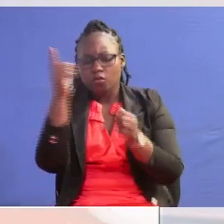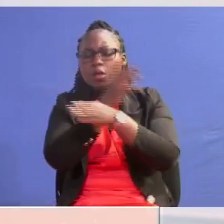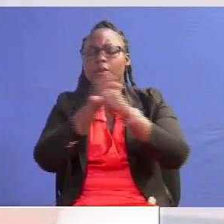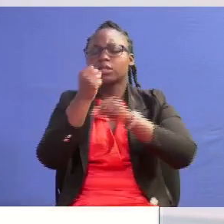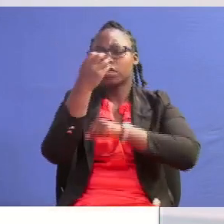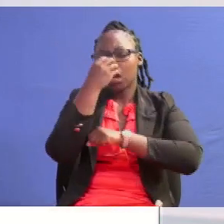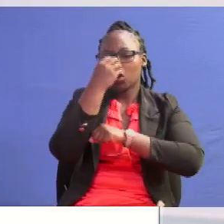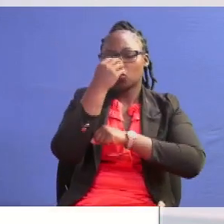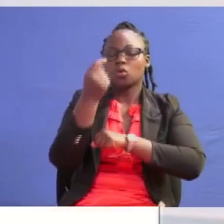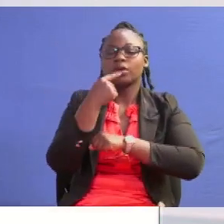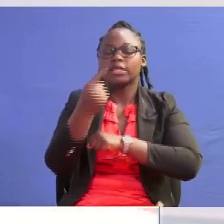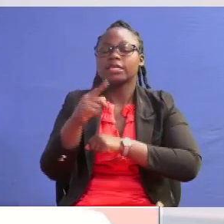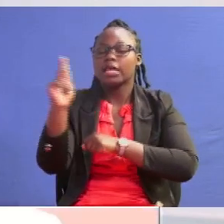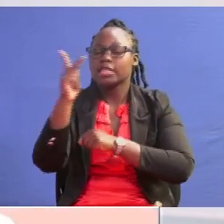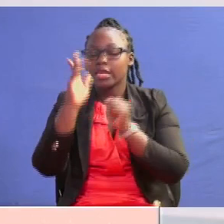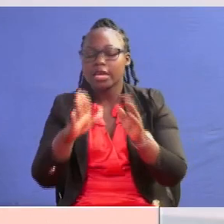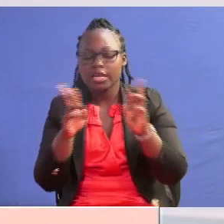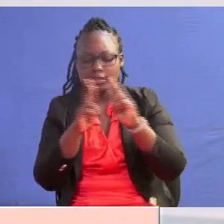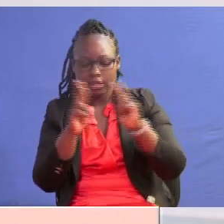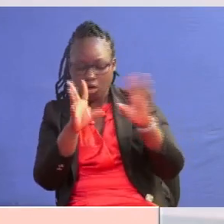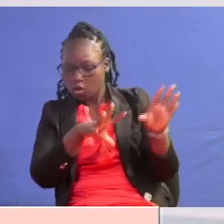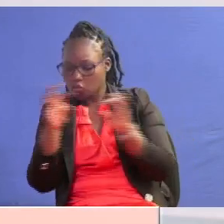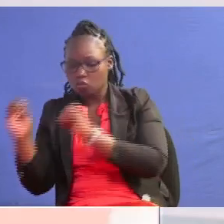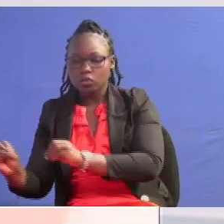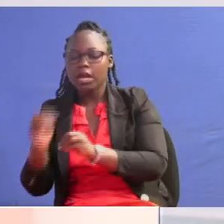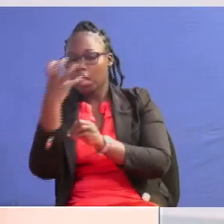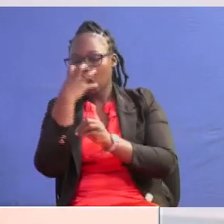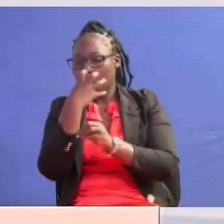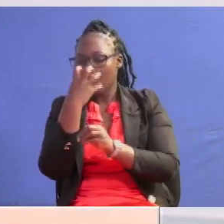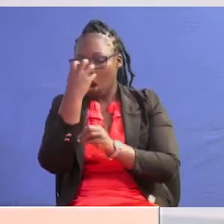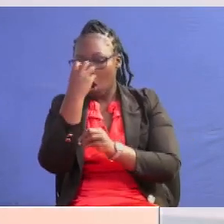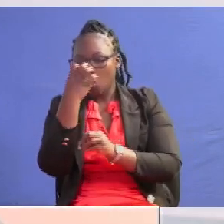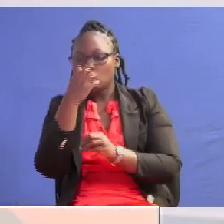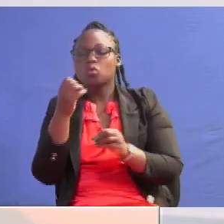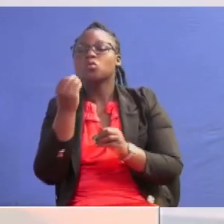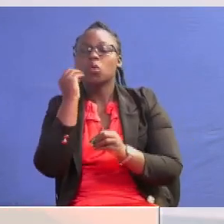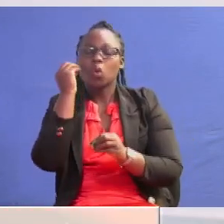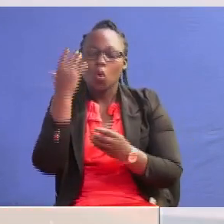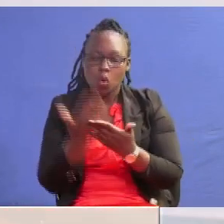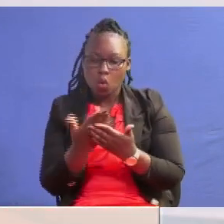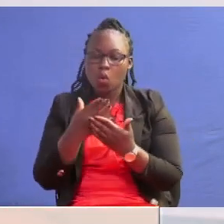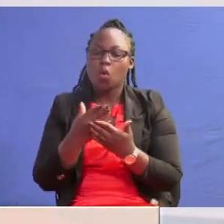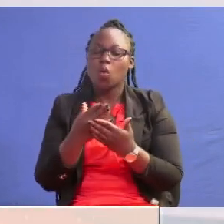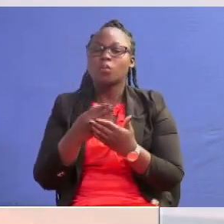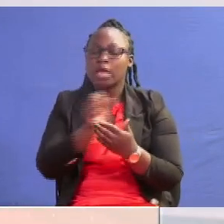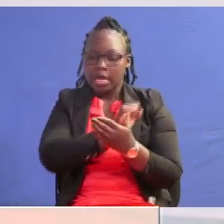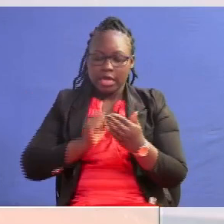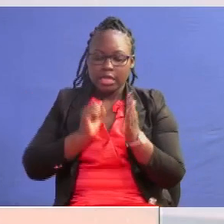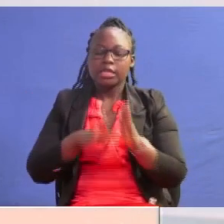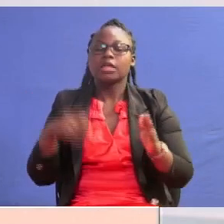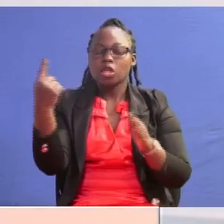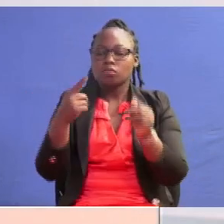Ruto, akitaja kuwa Wakenya wako tayari kumpeleka Rais Ruto nyumbani. Matamshi yake Sifuna yaliungwa mkono na viongozi